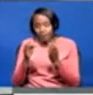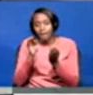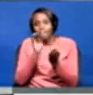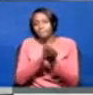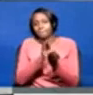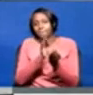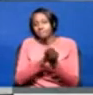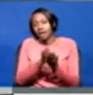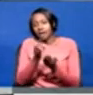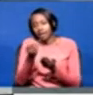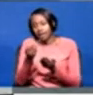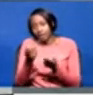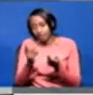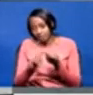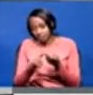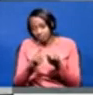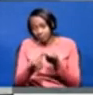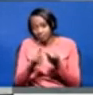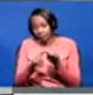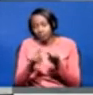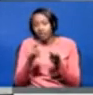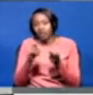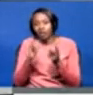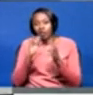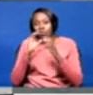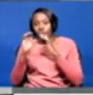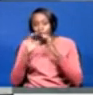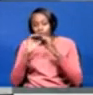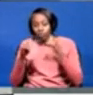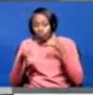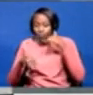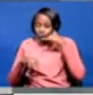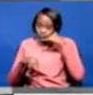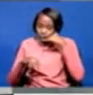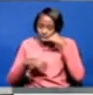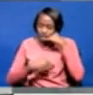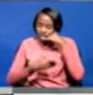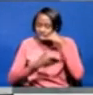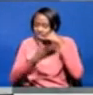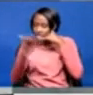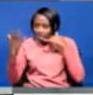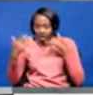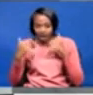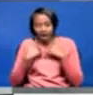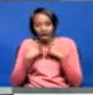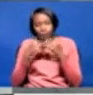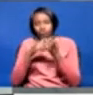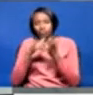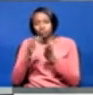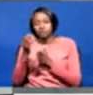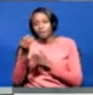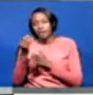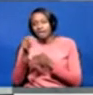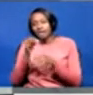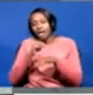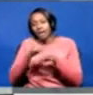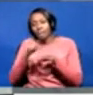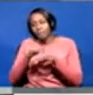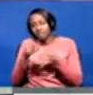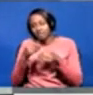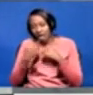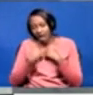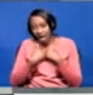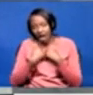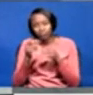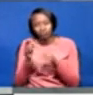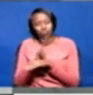ya benki, telecommunication, kupiga simu kila mahali ama kutumia pesa, M-Pesa. Tumetumia teknolojia vizuri